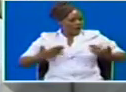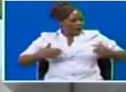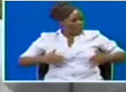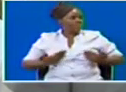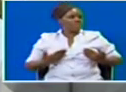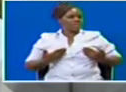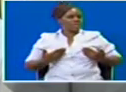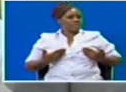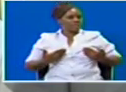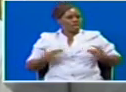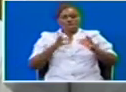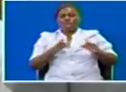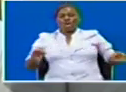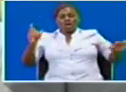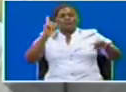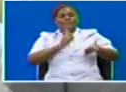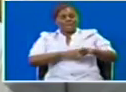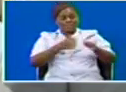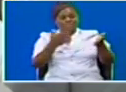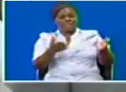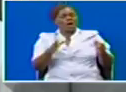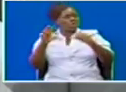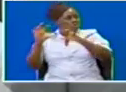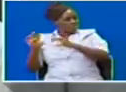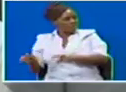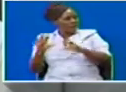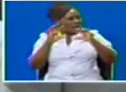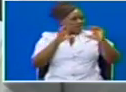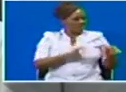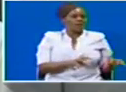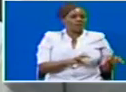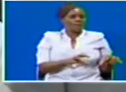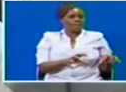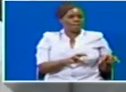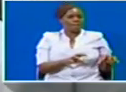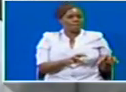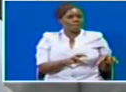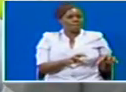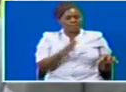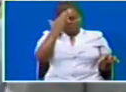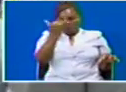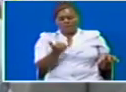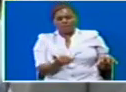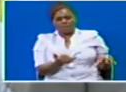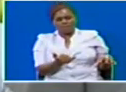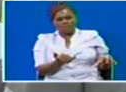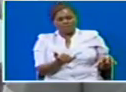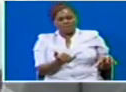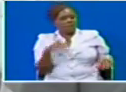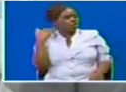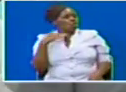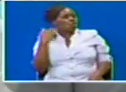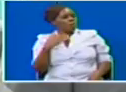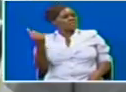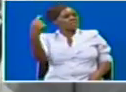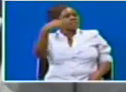Marakwet kwa sababu kwa muda mrefu sana tumetaabika kuhusiana na hao wakora